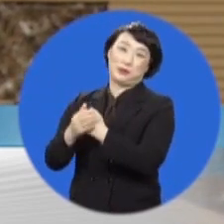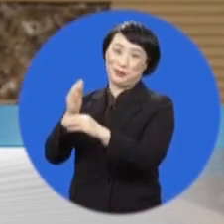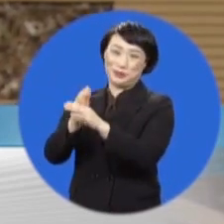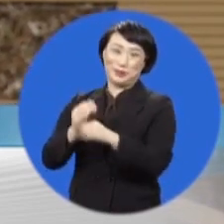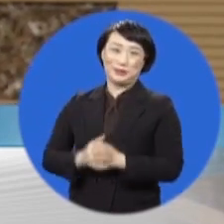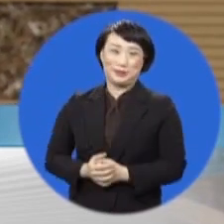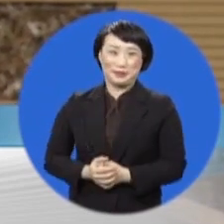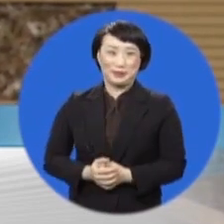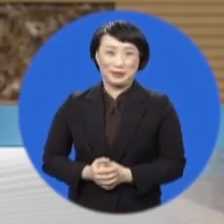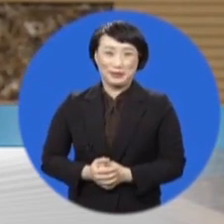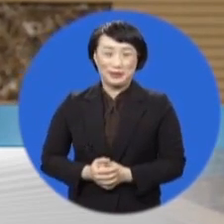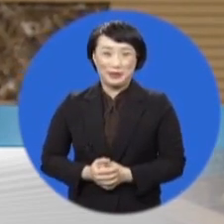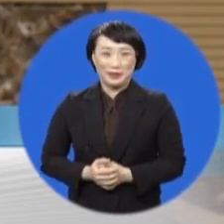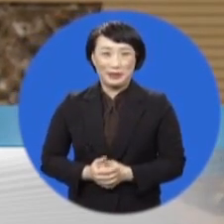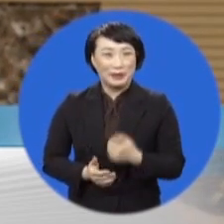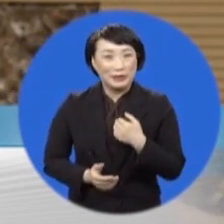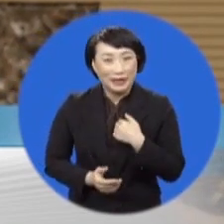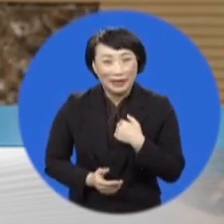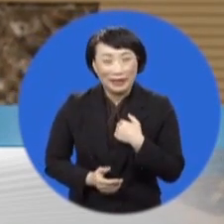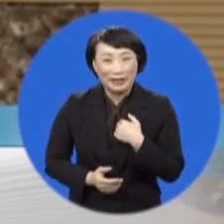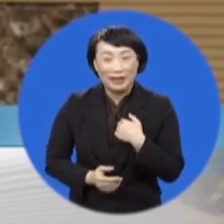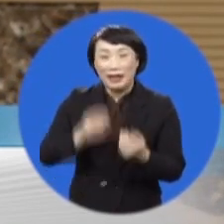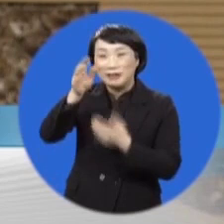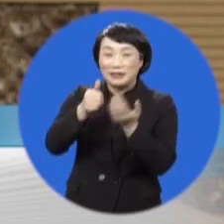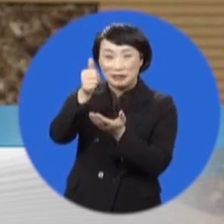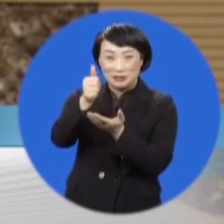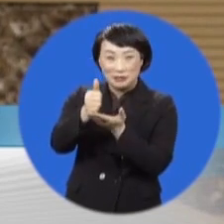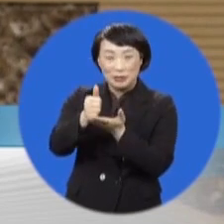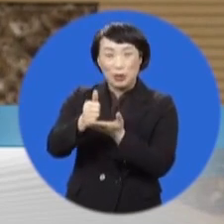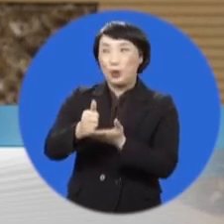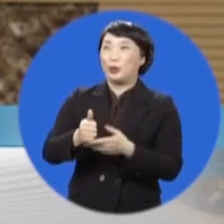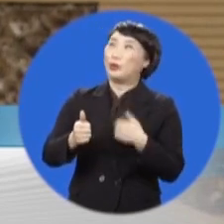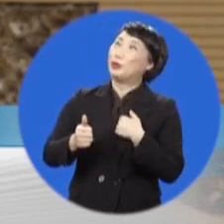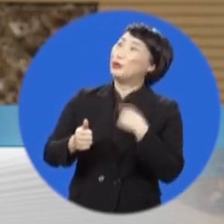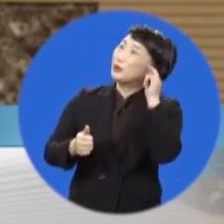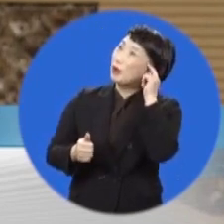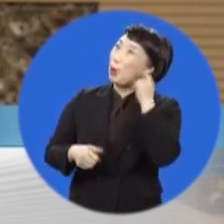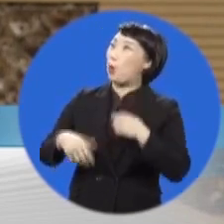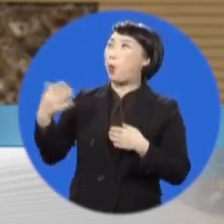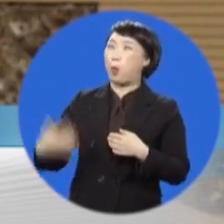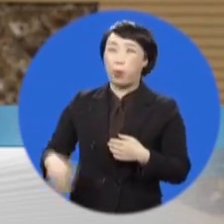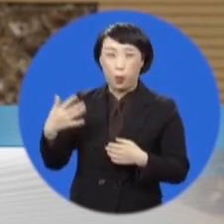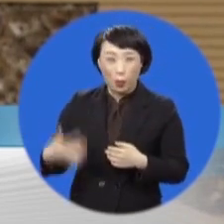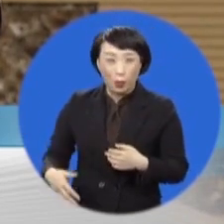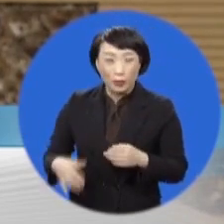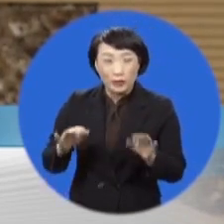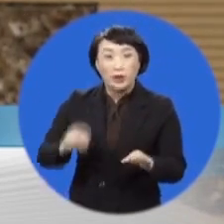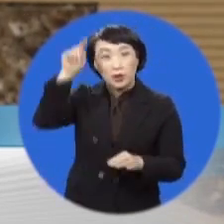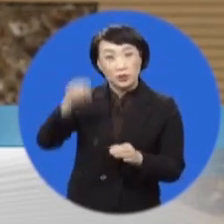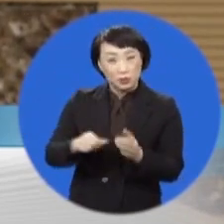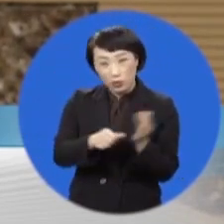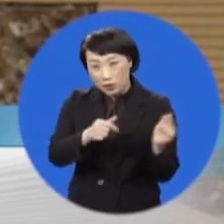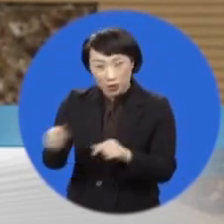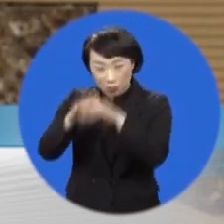것입니다 저는 하나님이 얼마나 대단한 흐리며 천지만물을 창조해 서